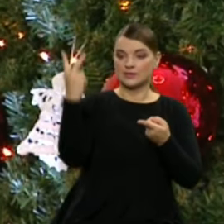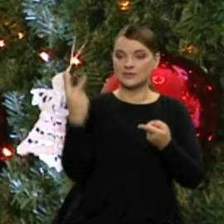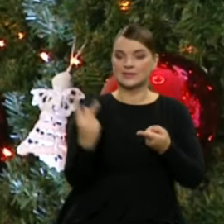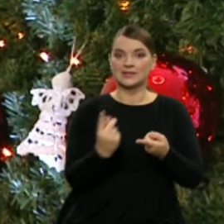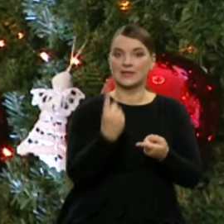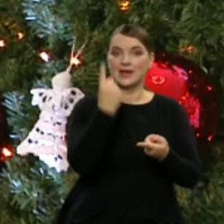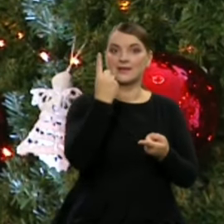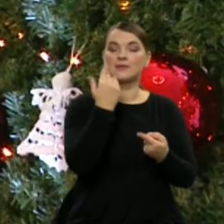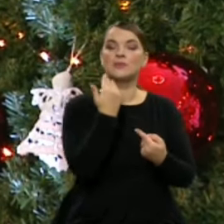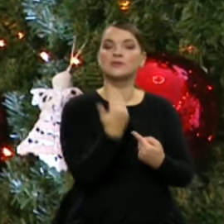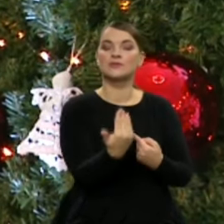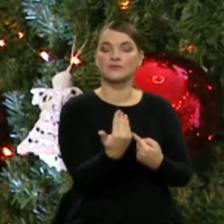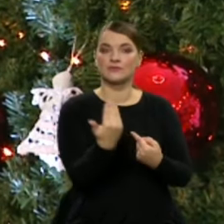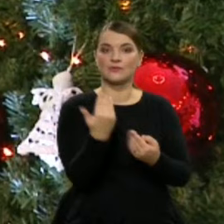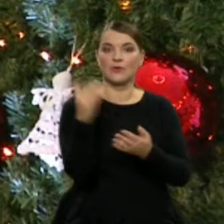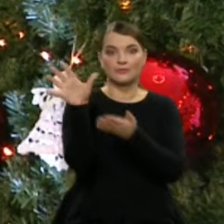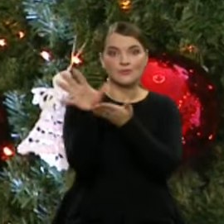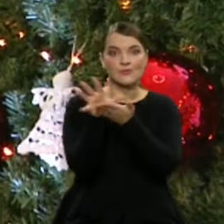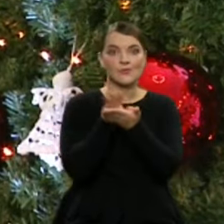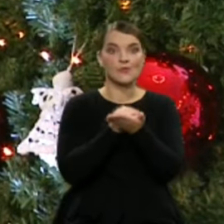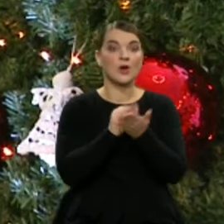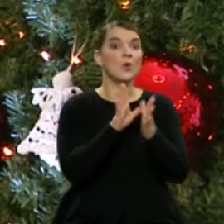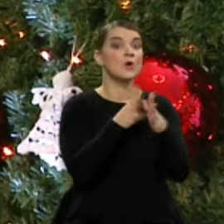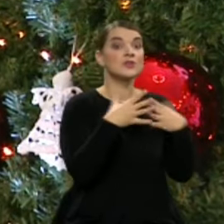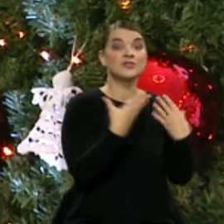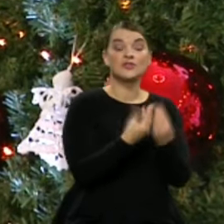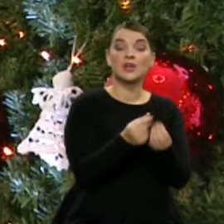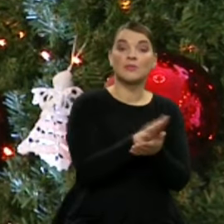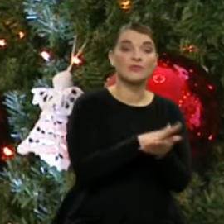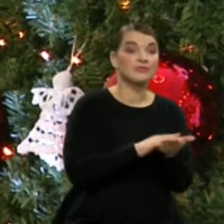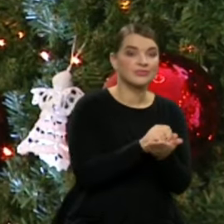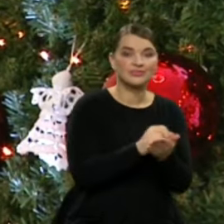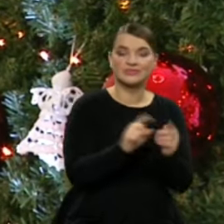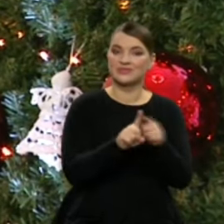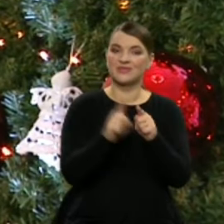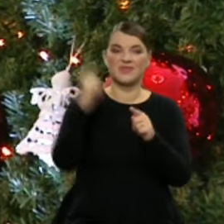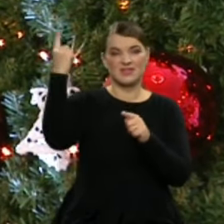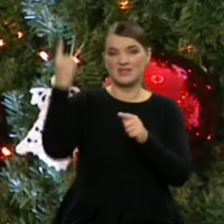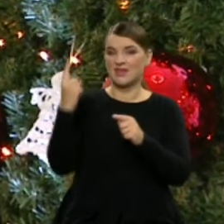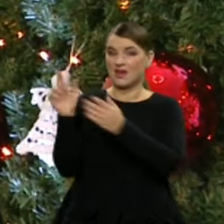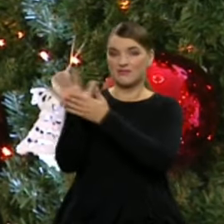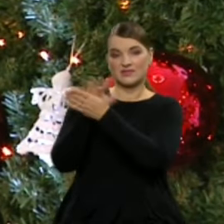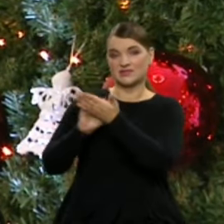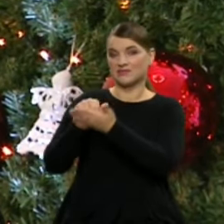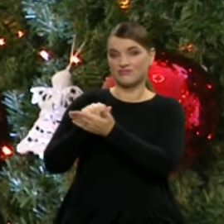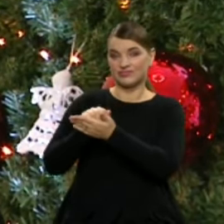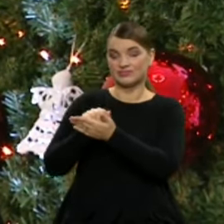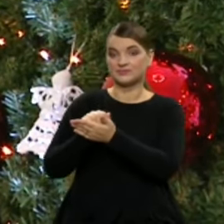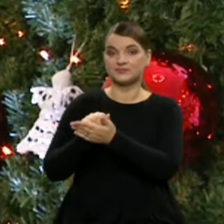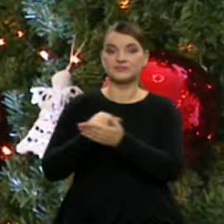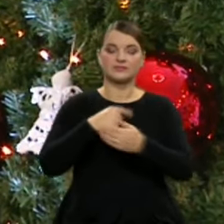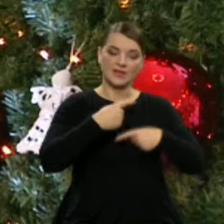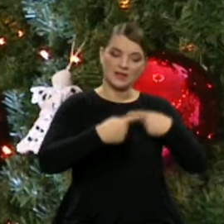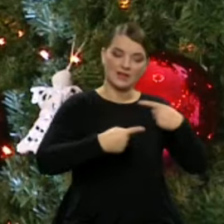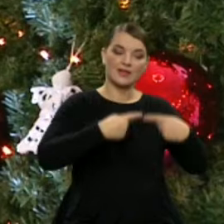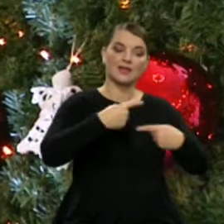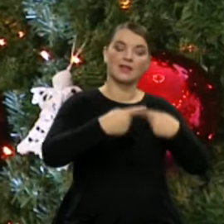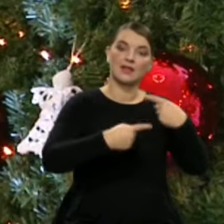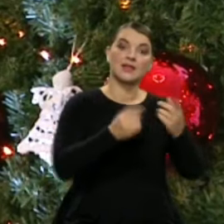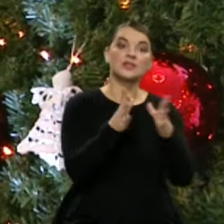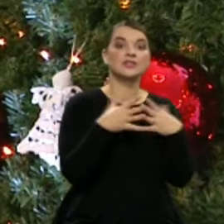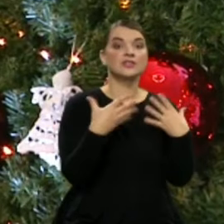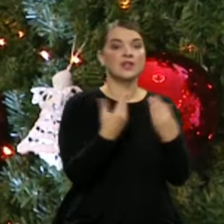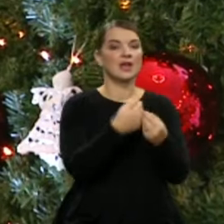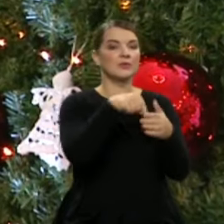šeimos samprata iškraipoma, sudarkamas ir Dievo atvaizdas. Iš kartos į kartą šeima neša žiburį ir knygą,